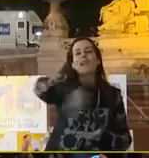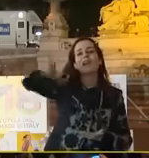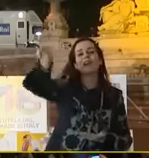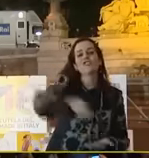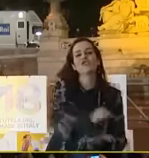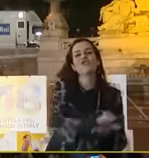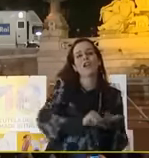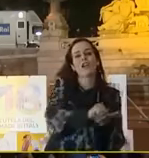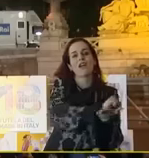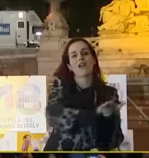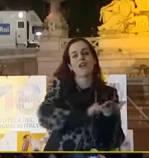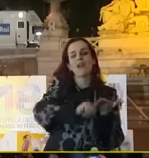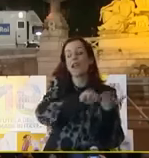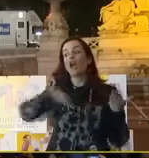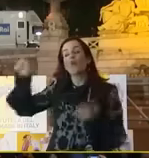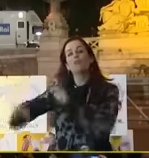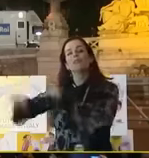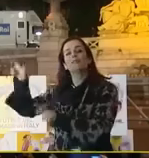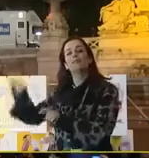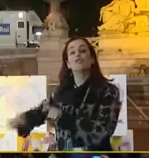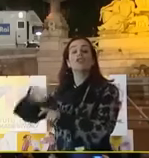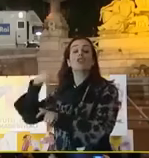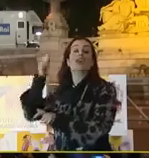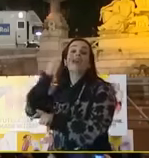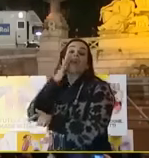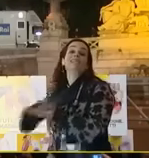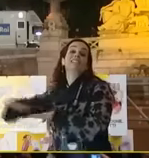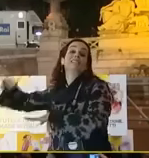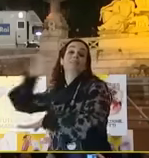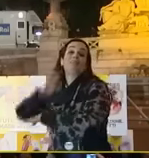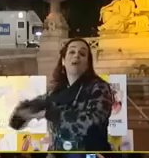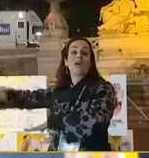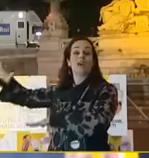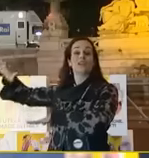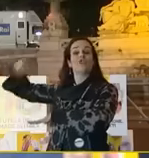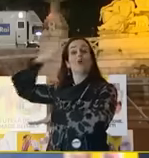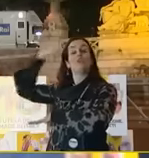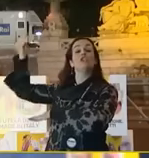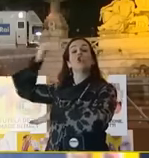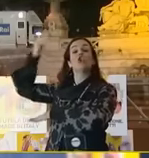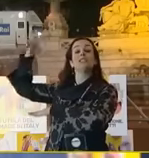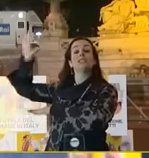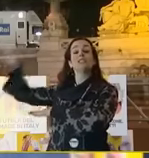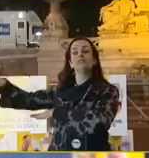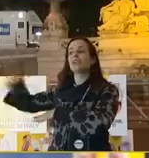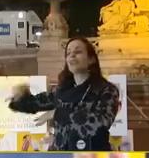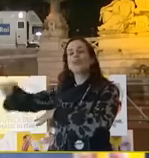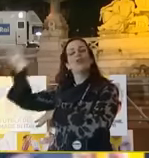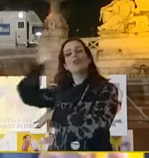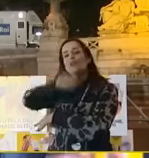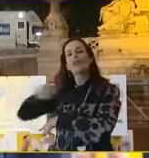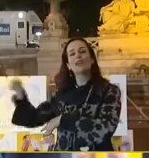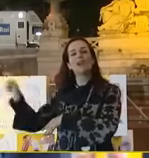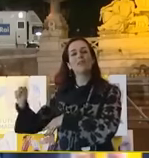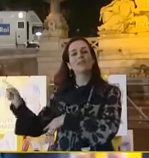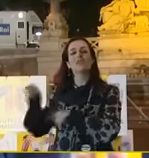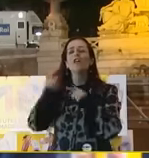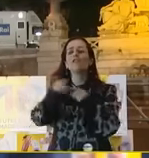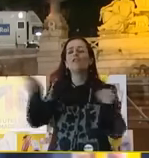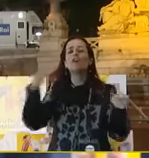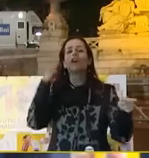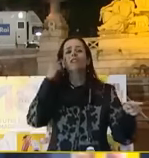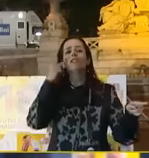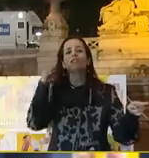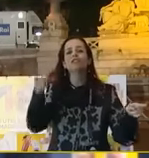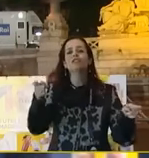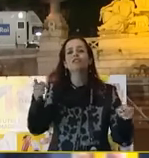Questi esperti, questi opinionisti della politica non riescono a capire, non riescono a capire. Non avete visto il fuori onda ieri